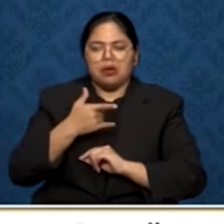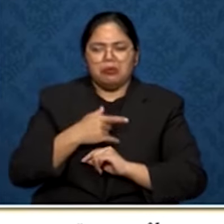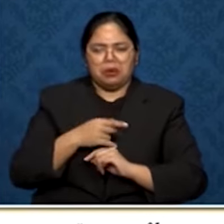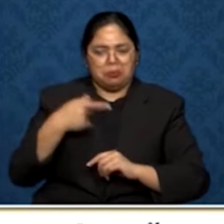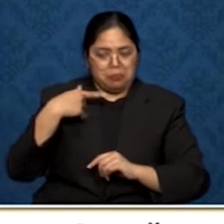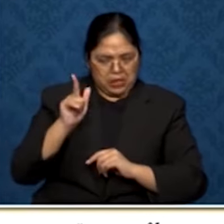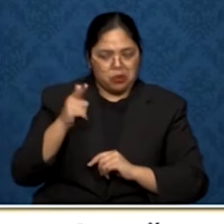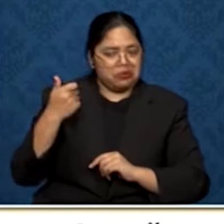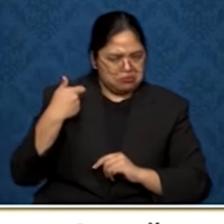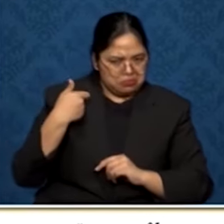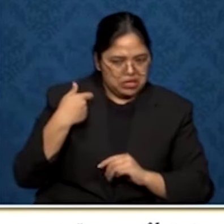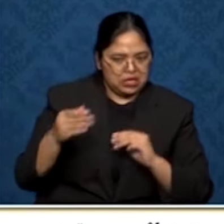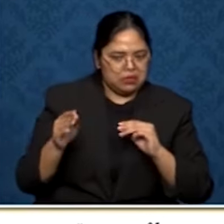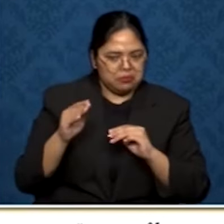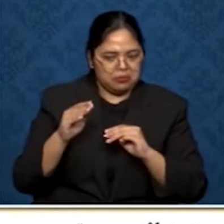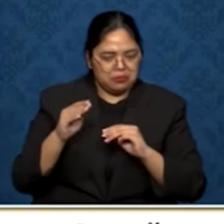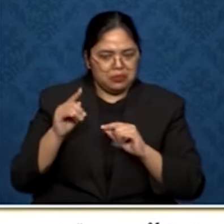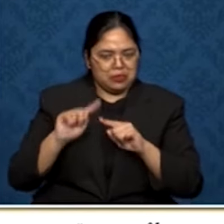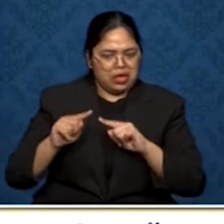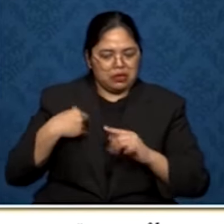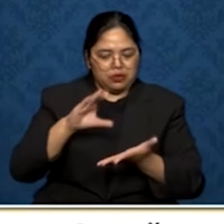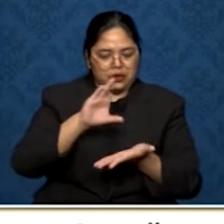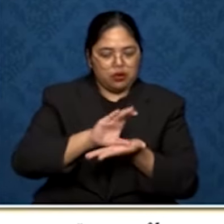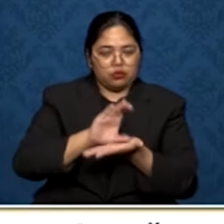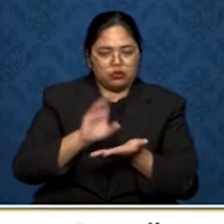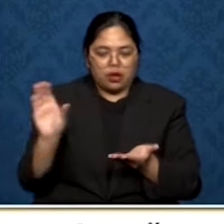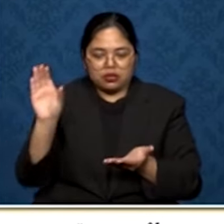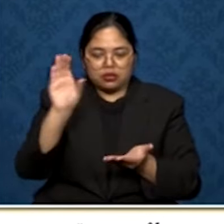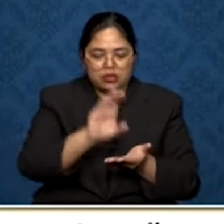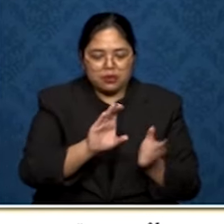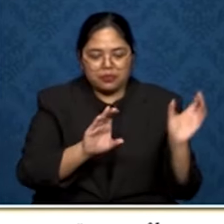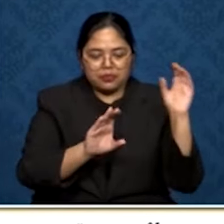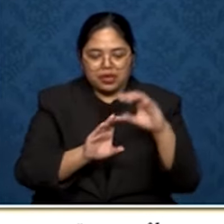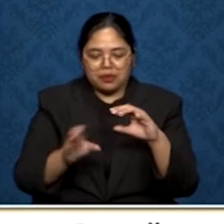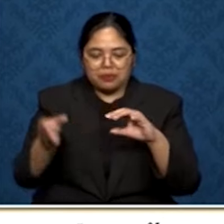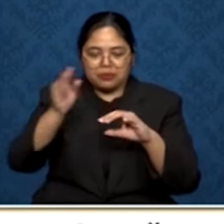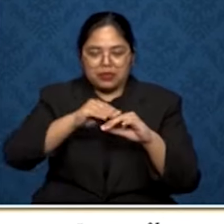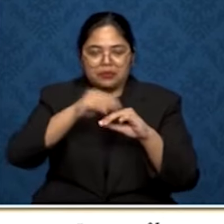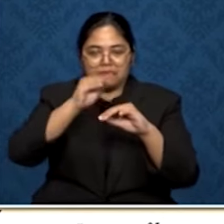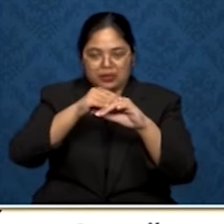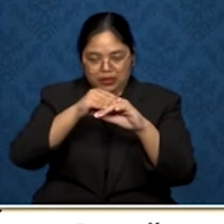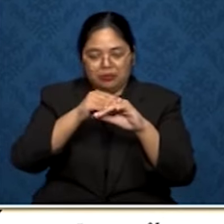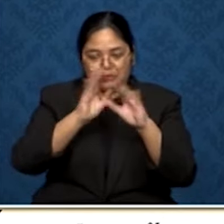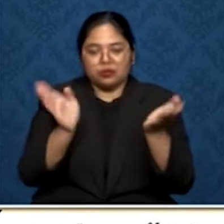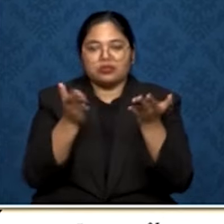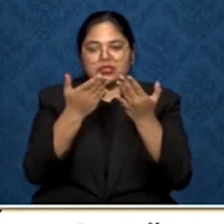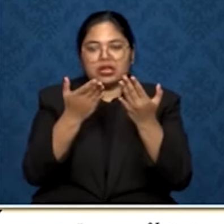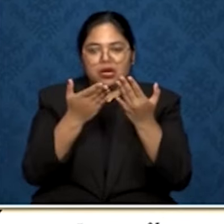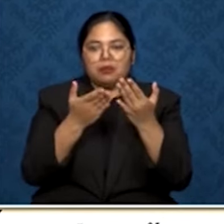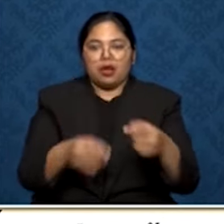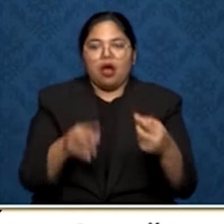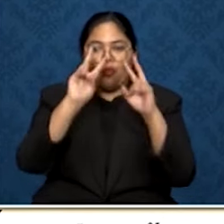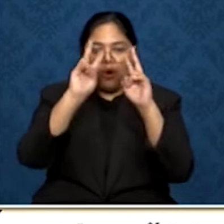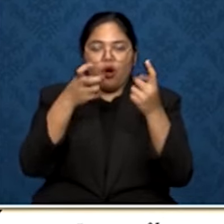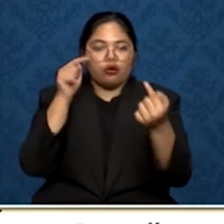ถเราทำใลษณะของกองทุนที่เงินในกองทุนเติมมาเรๆแล้เราต้องส่งเสรมอย่เฉพาะจุดครับในขนแรกคือเราเอา